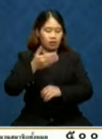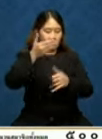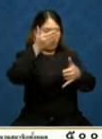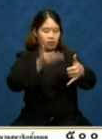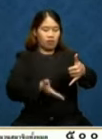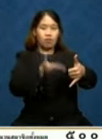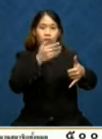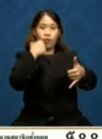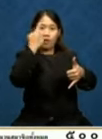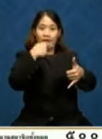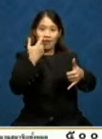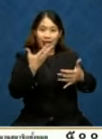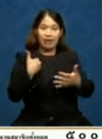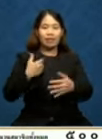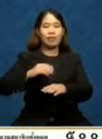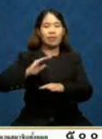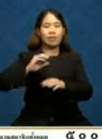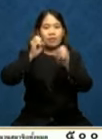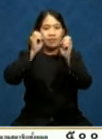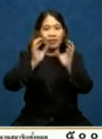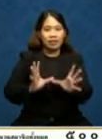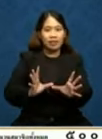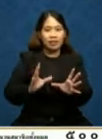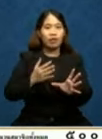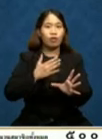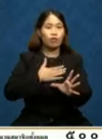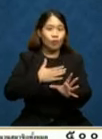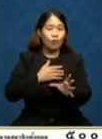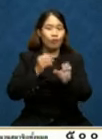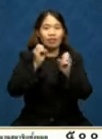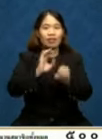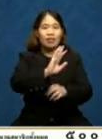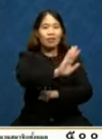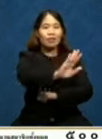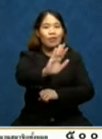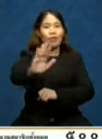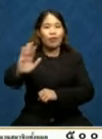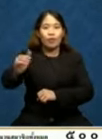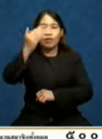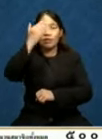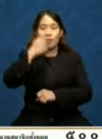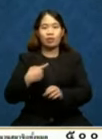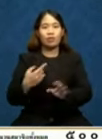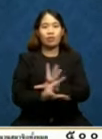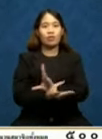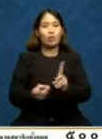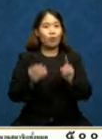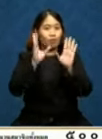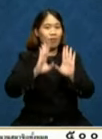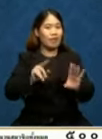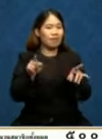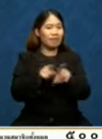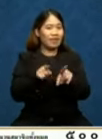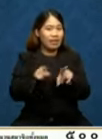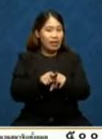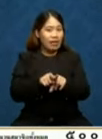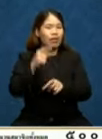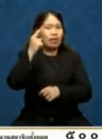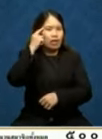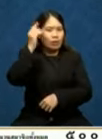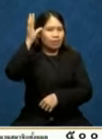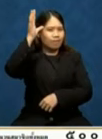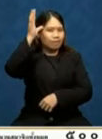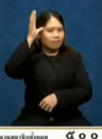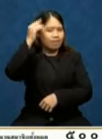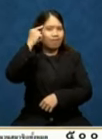นิติศาสตร์ไทยหลายๆท่านที่เป็นอาจารย์พวกผมพวกท่านเนี่ยก็เคยอยู่ในสภาพสังคมเช่นนั้นเหมือนกันก็เลยนำความคิด